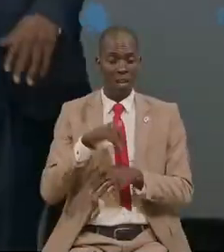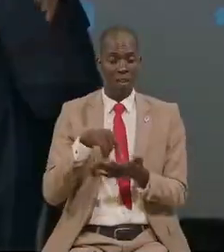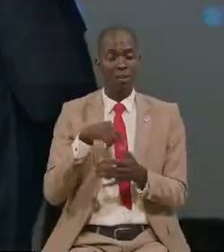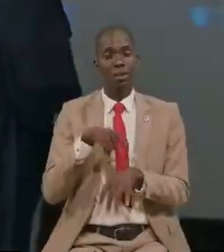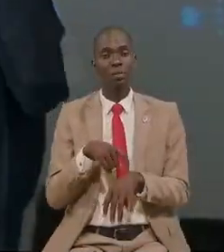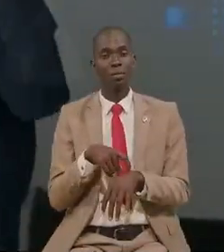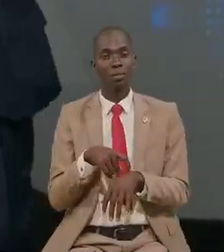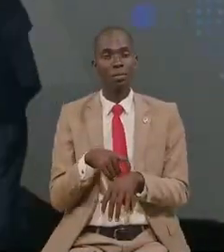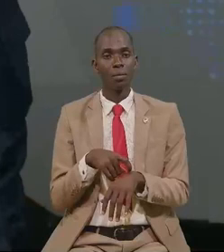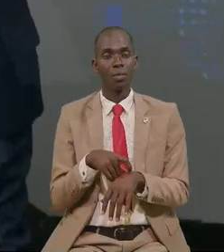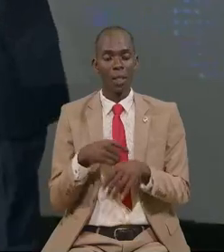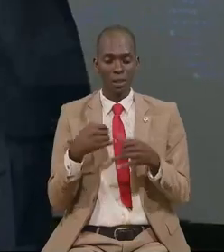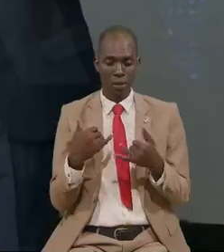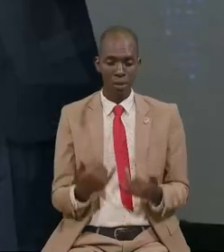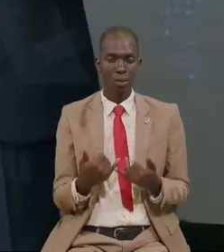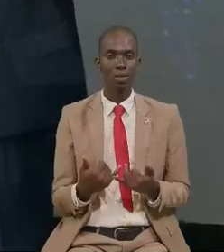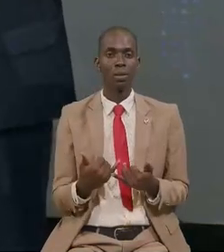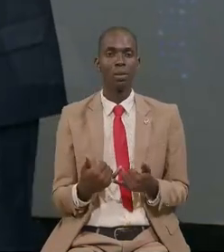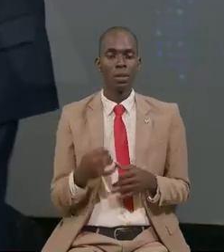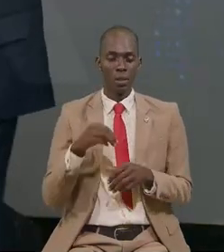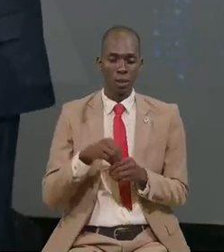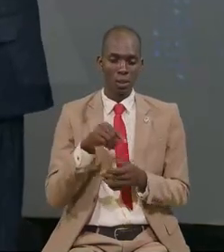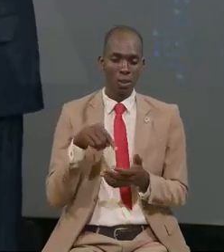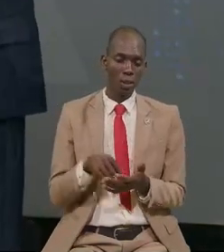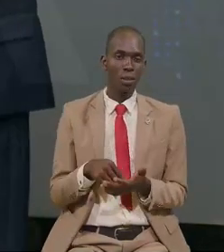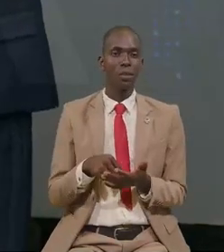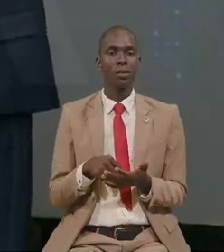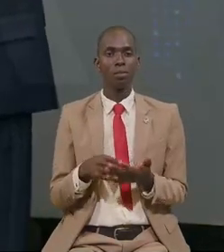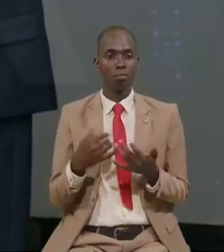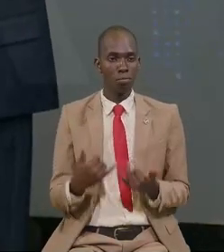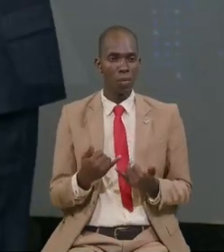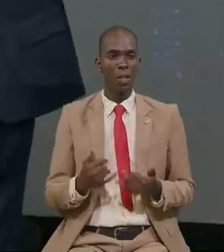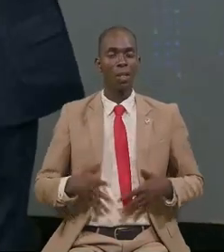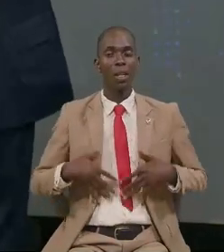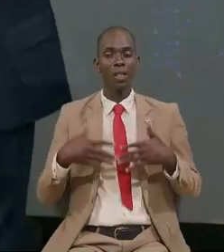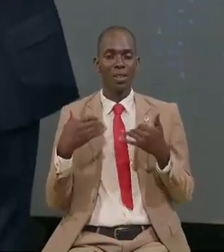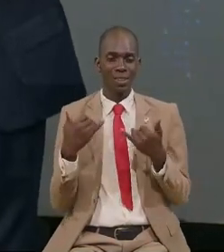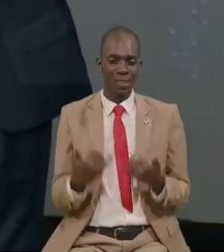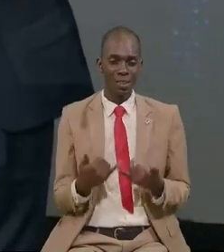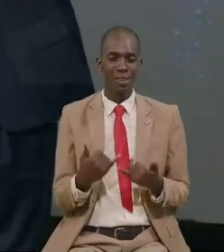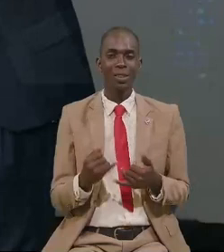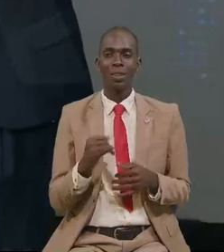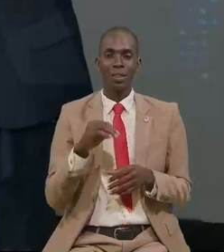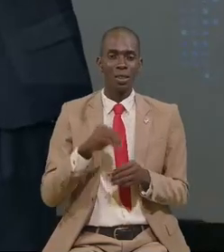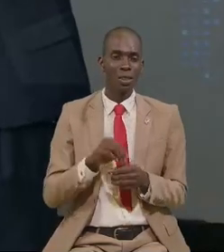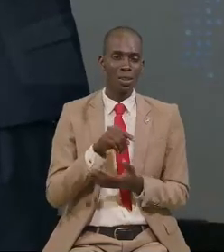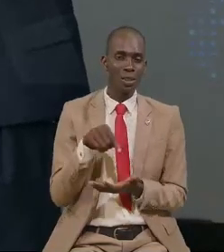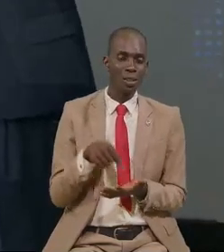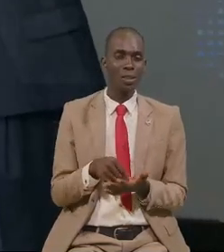24. Oh, maintenant, dans cette vie présente, or, dans cette